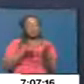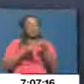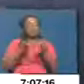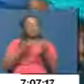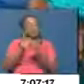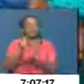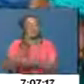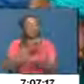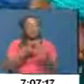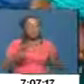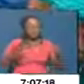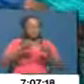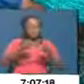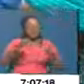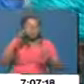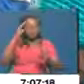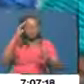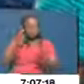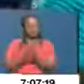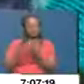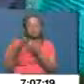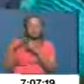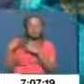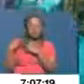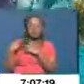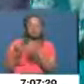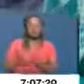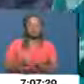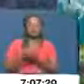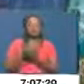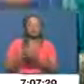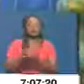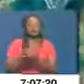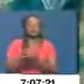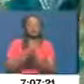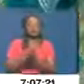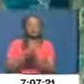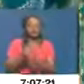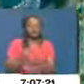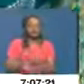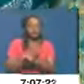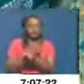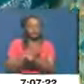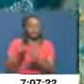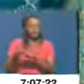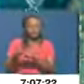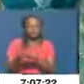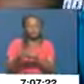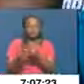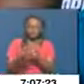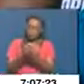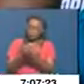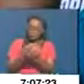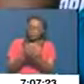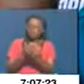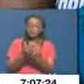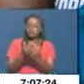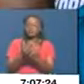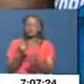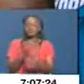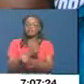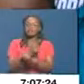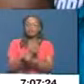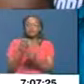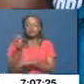kutambua kiwango cha uwajibikaji na kusaidia usimamizi wa udhibiti pamoja na utunzi wa misitu. But we need